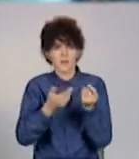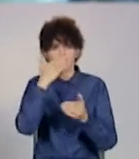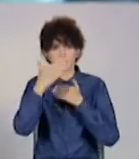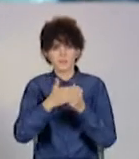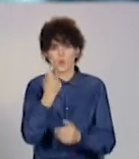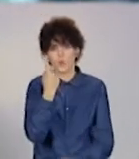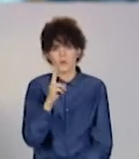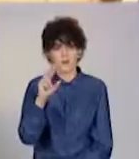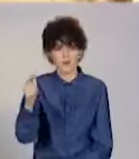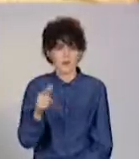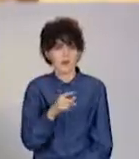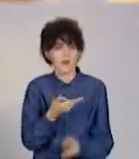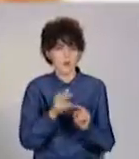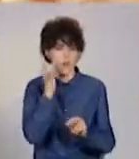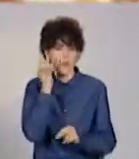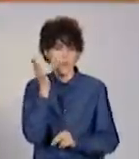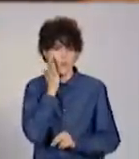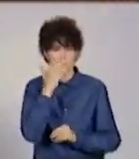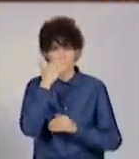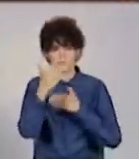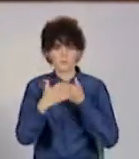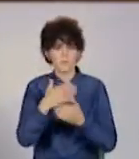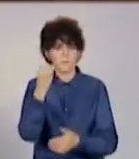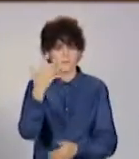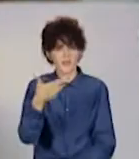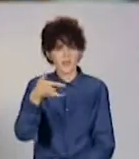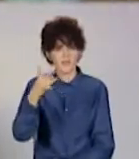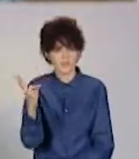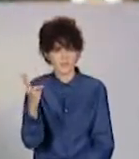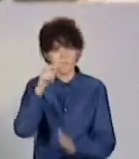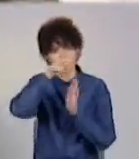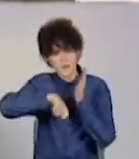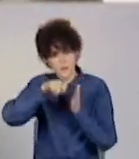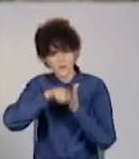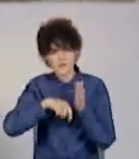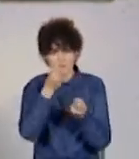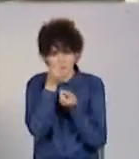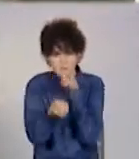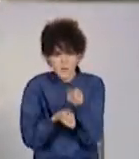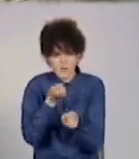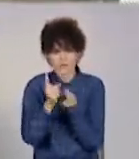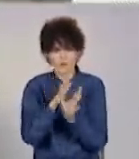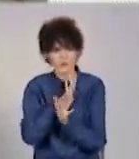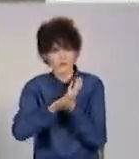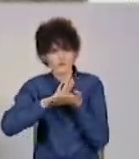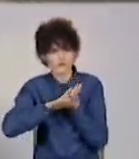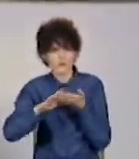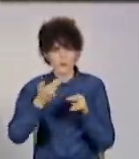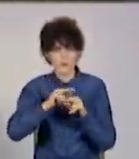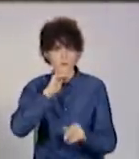горіха в шкаралупі перекупники цьогоріч правлять 15 гривень. Перевіряють прискіпливо. Експертиза.